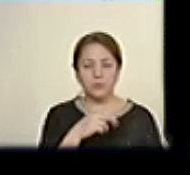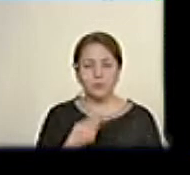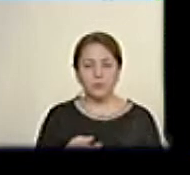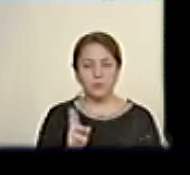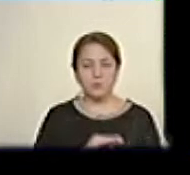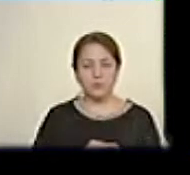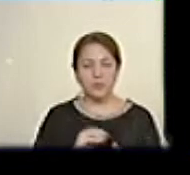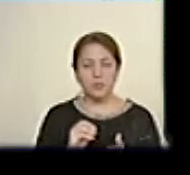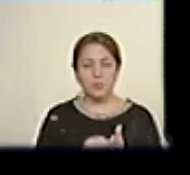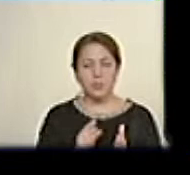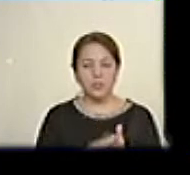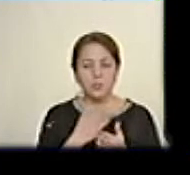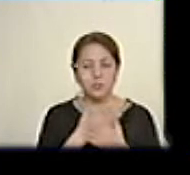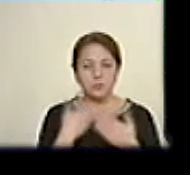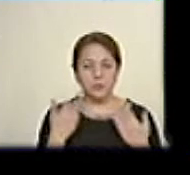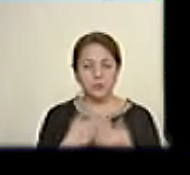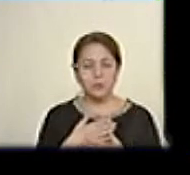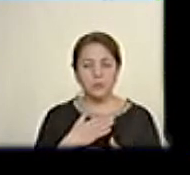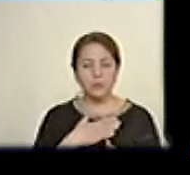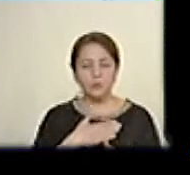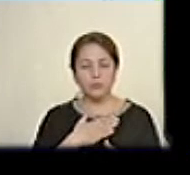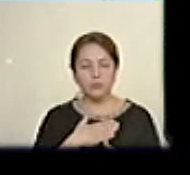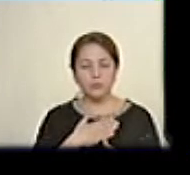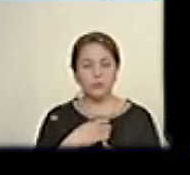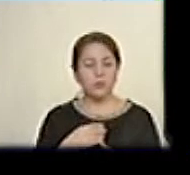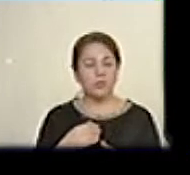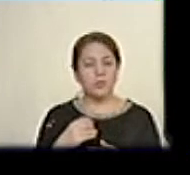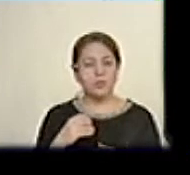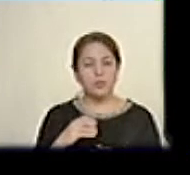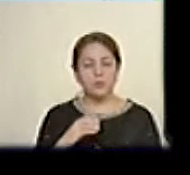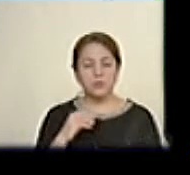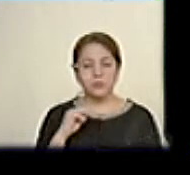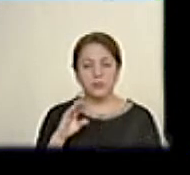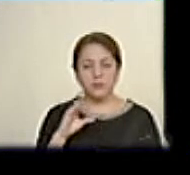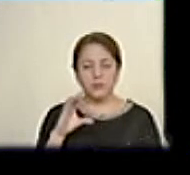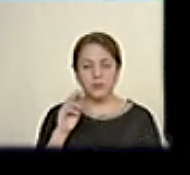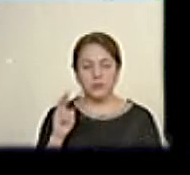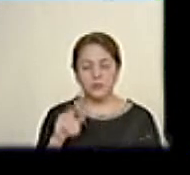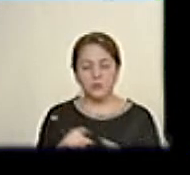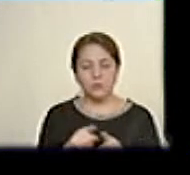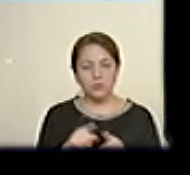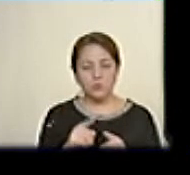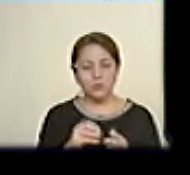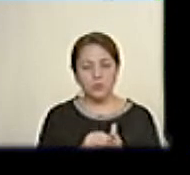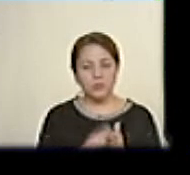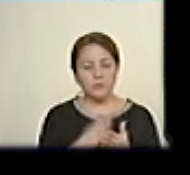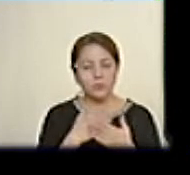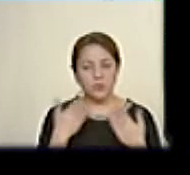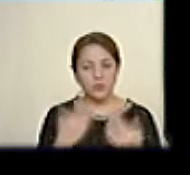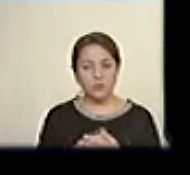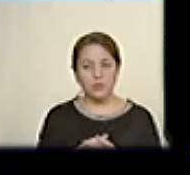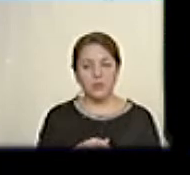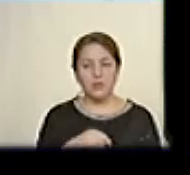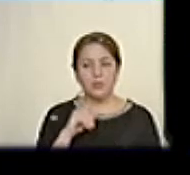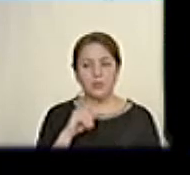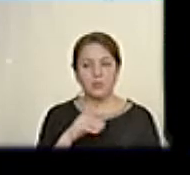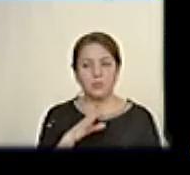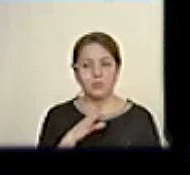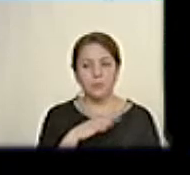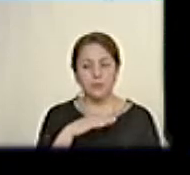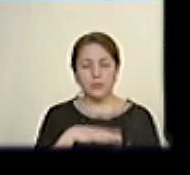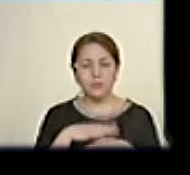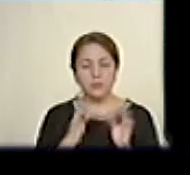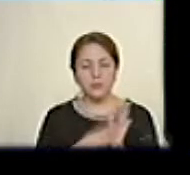ни душевным смятением, ни тоской. Поэту 19-й год. Он недавно приехал в столицу